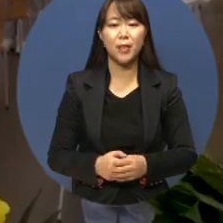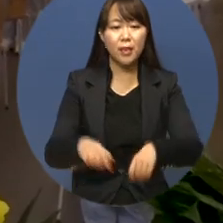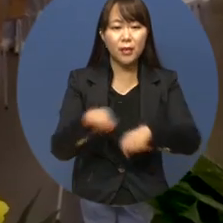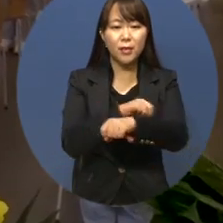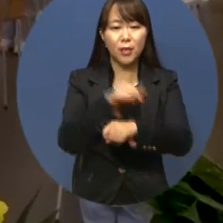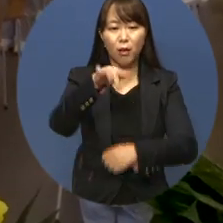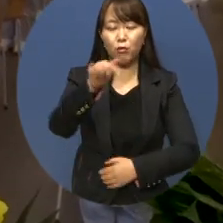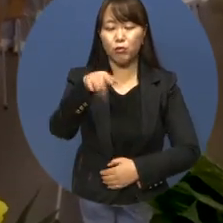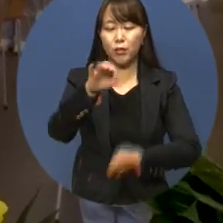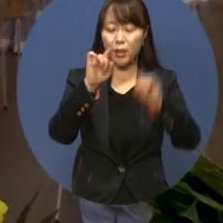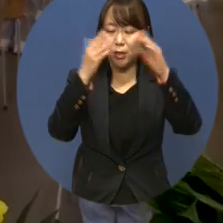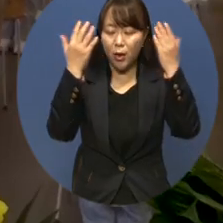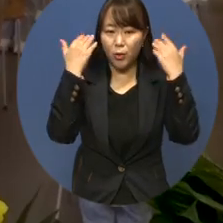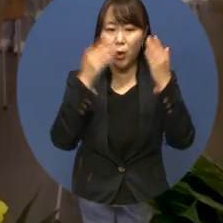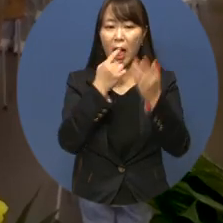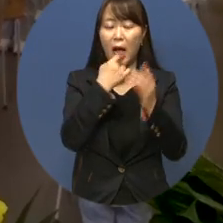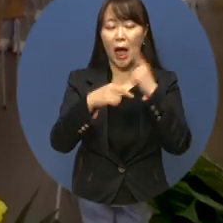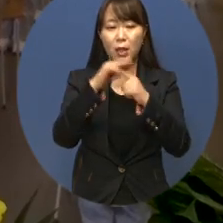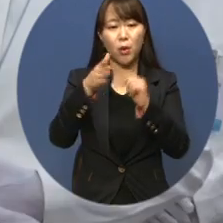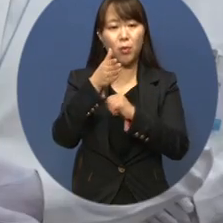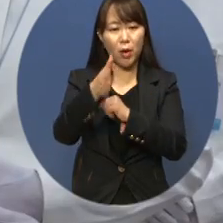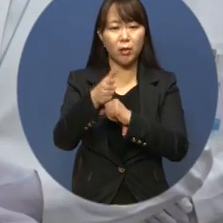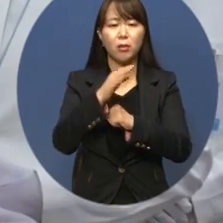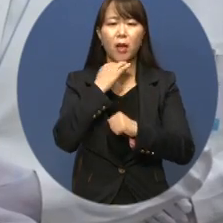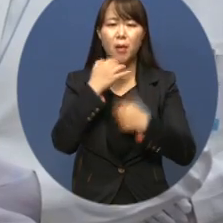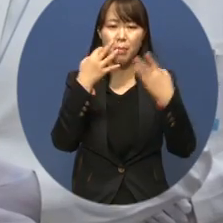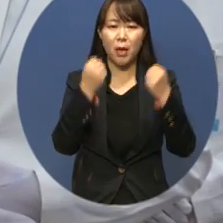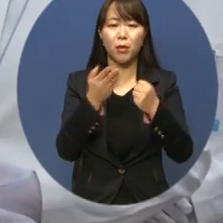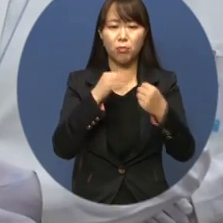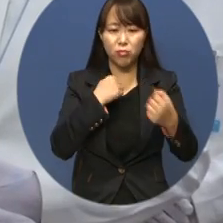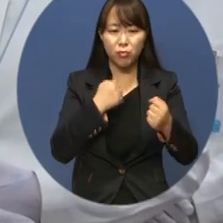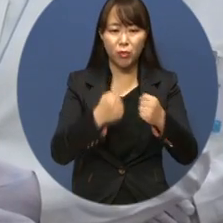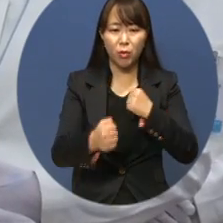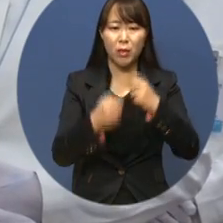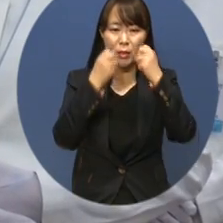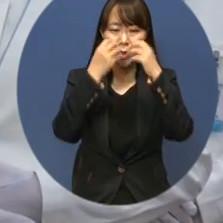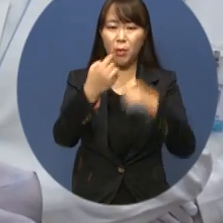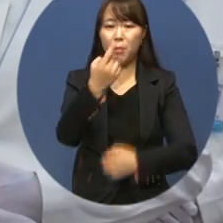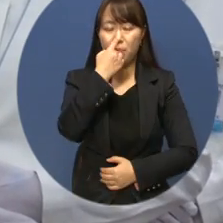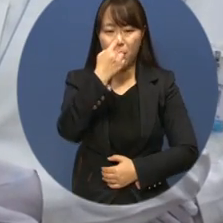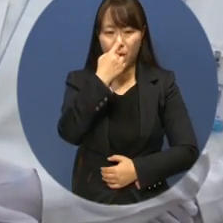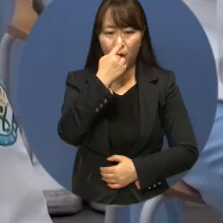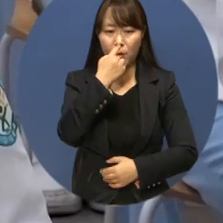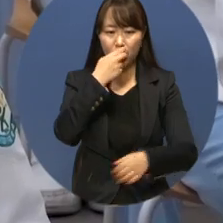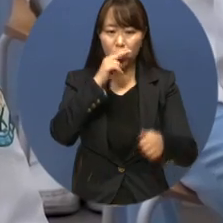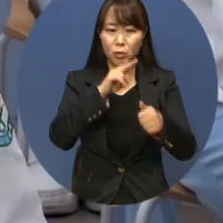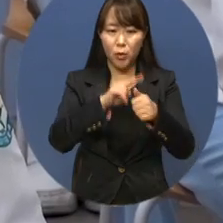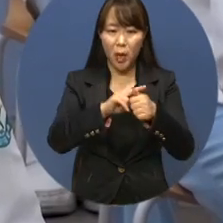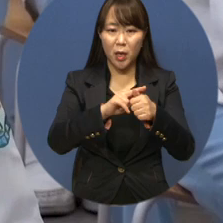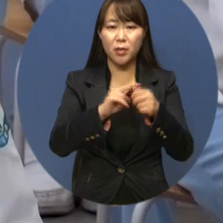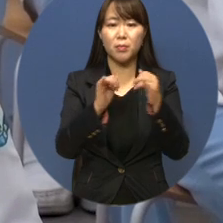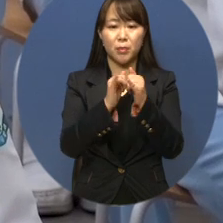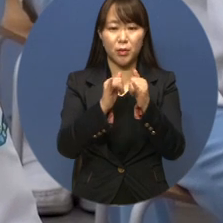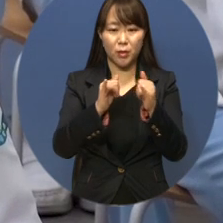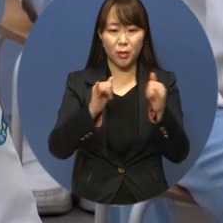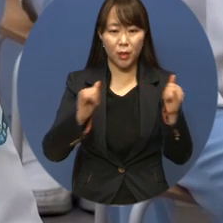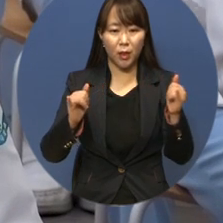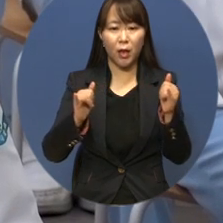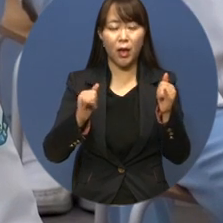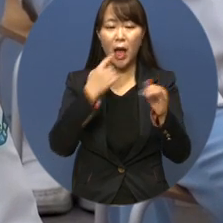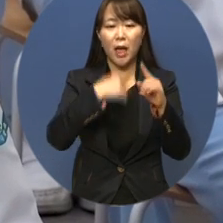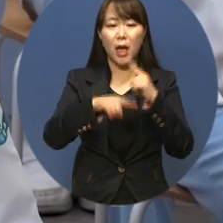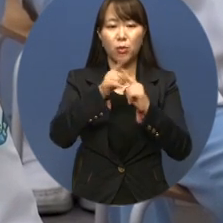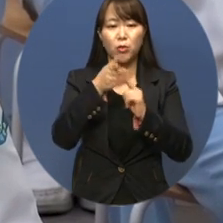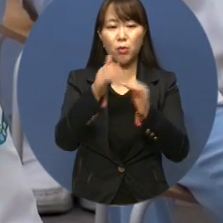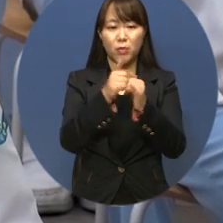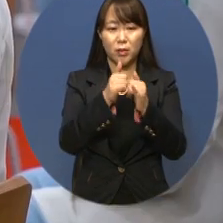특히 군장대학교 간호학과에서는 많은 나이에도 불구하고 새로운 배움의 길에 도전하고 있는 만학도들에게 간호